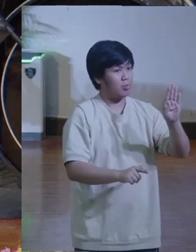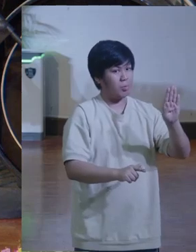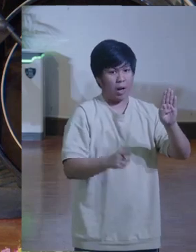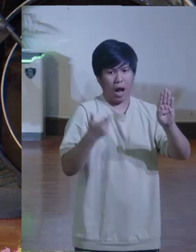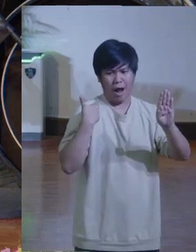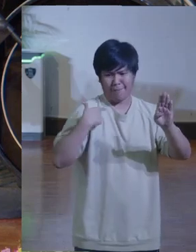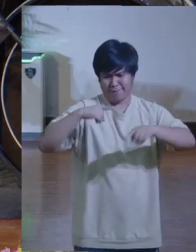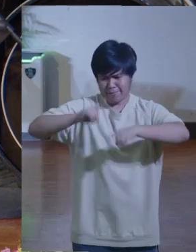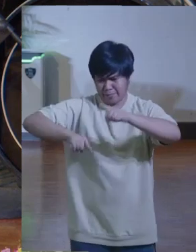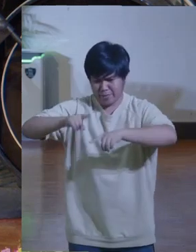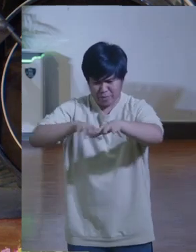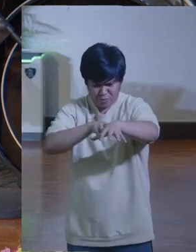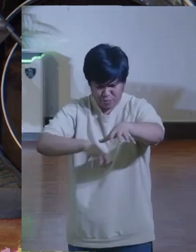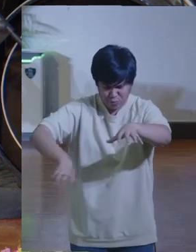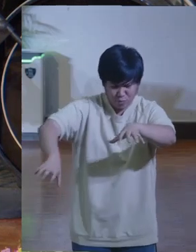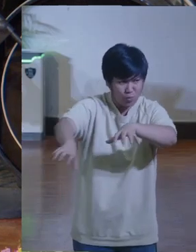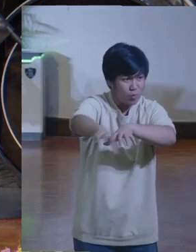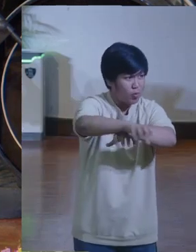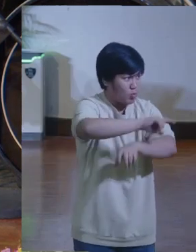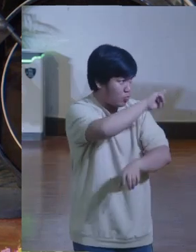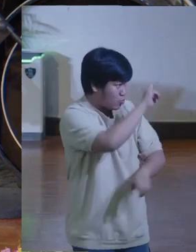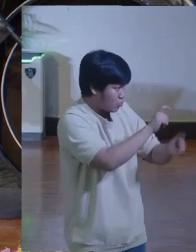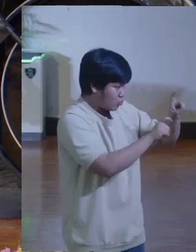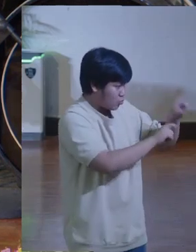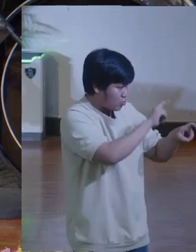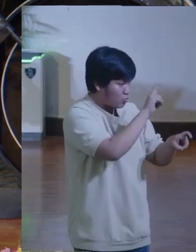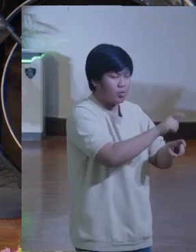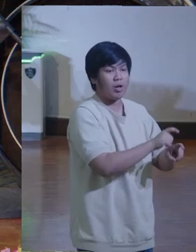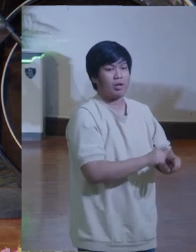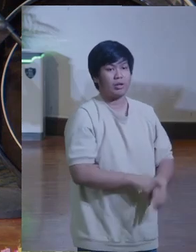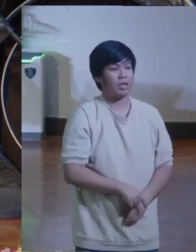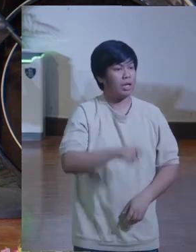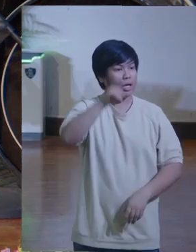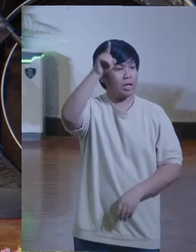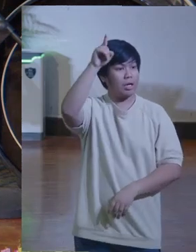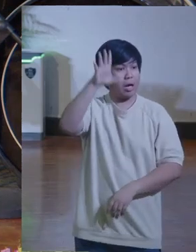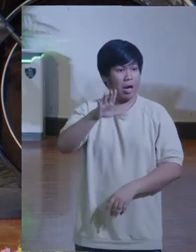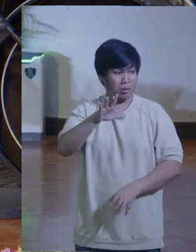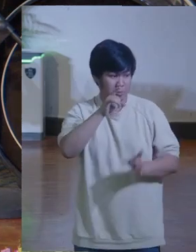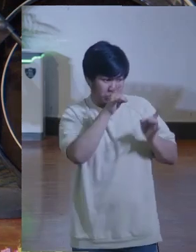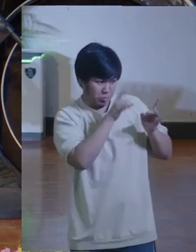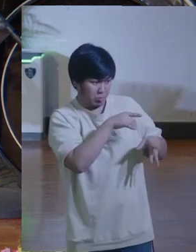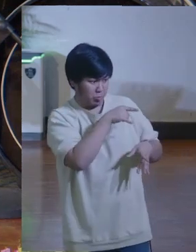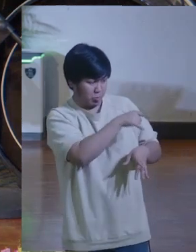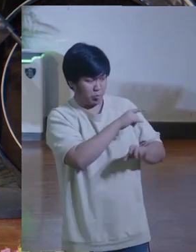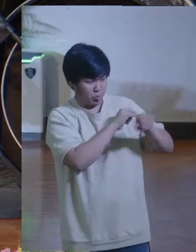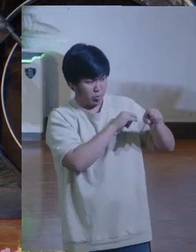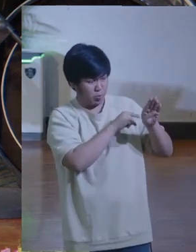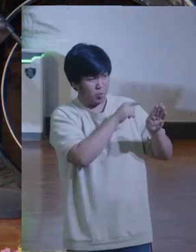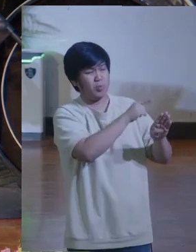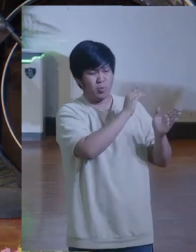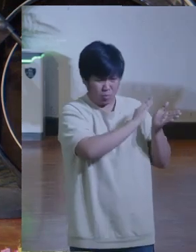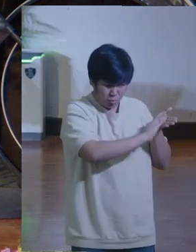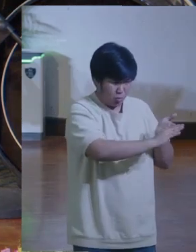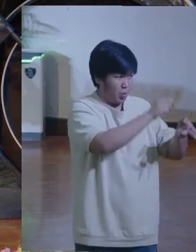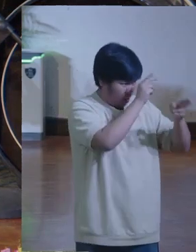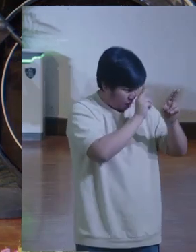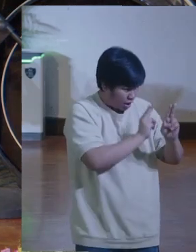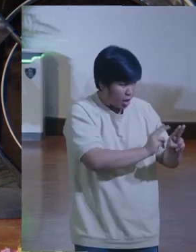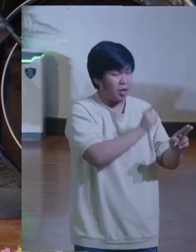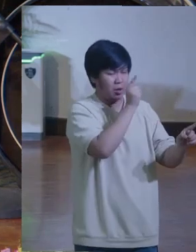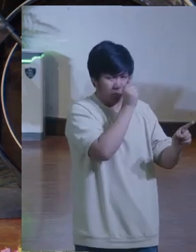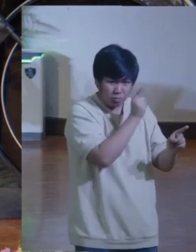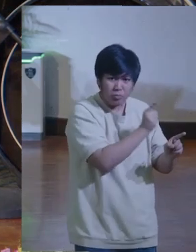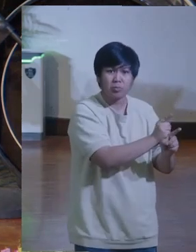kaibigan na si Bildad. Ang sabi ng kaibigan niya, behold, God will not reject a blameless man nor take the hand